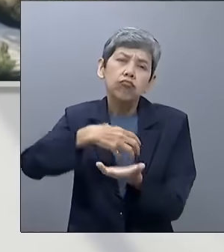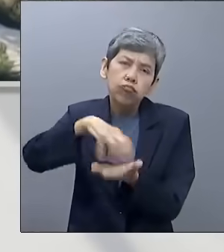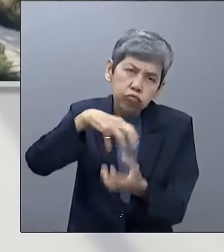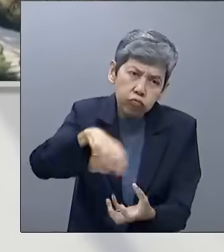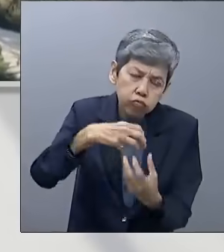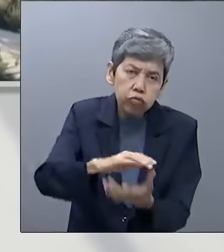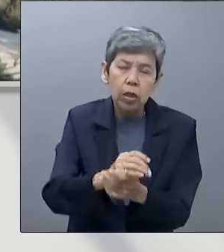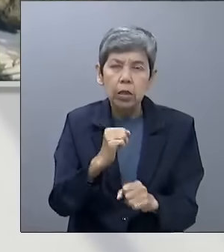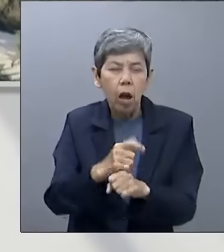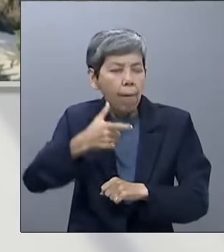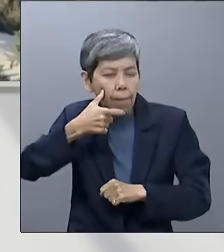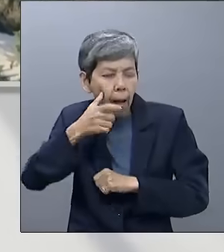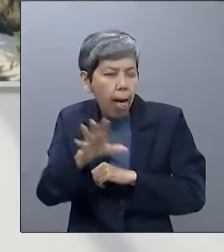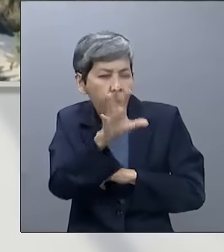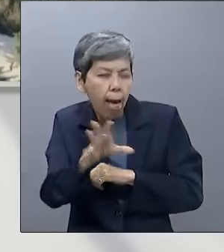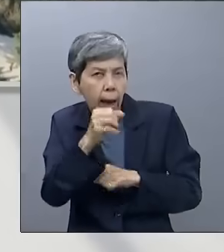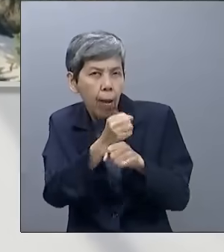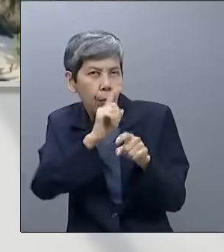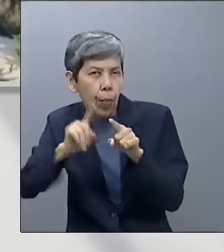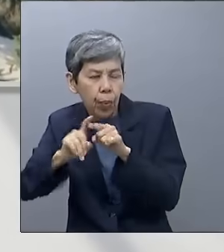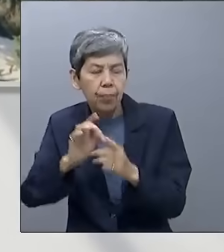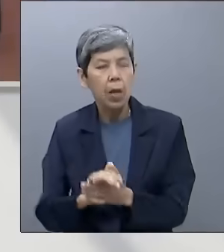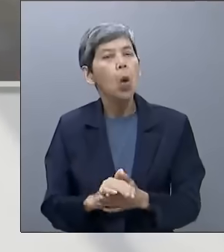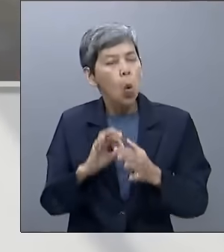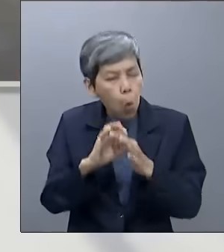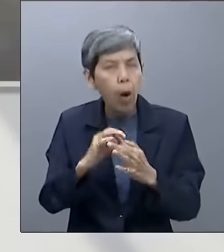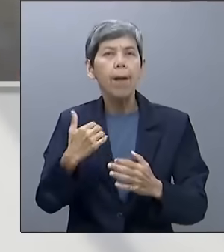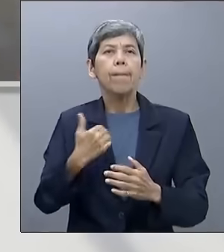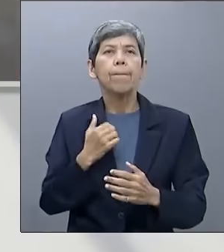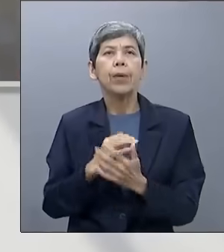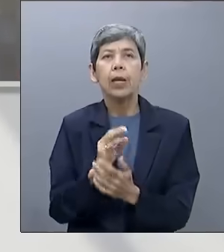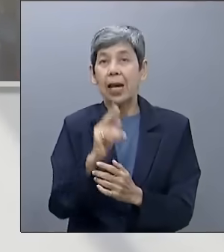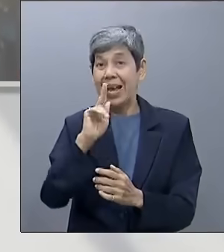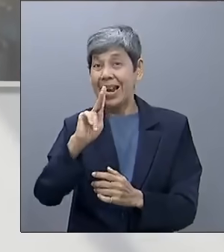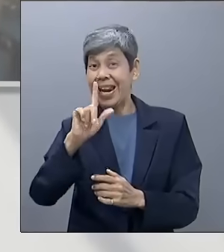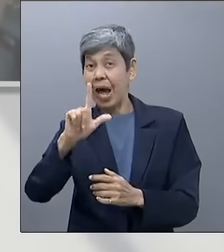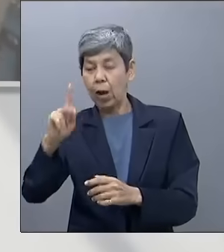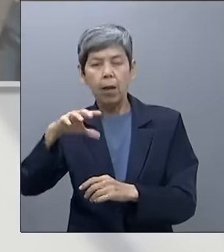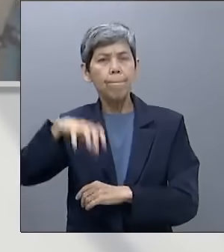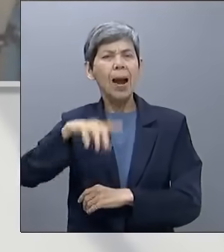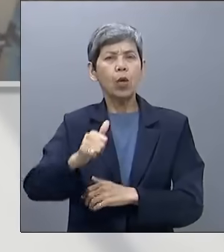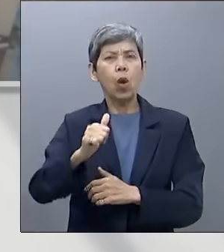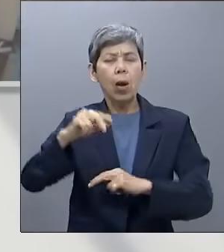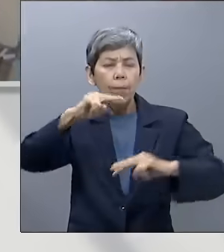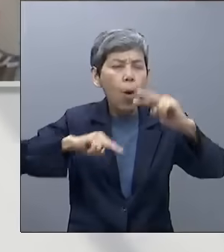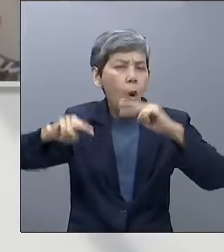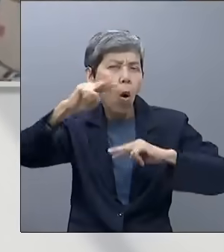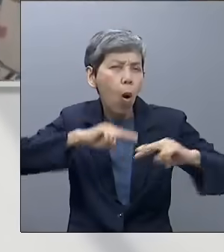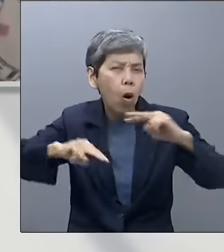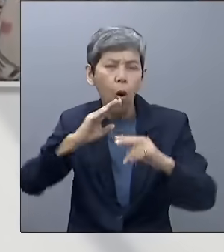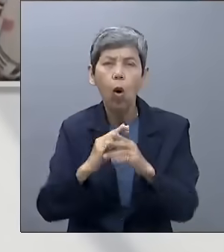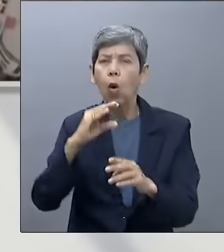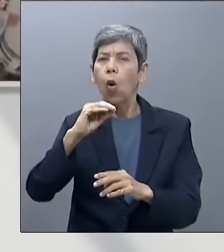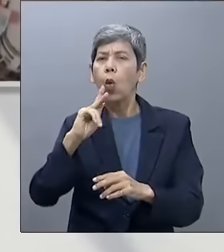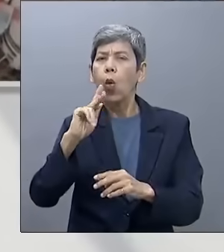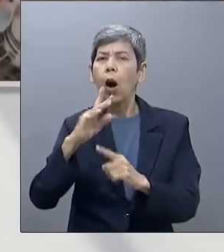หรือคอเซ็นเตอค่ะสิ่งที่น่ากังวลก็คือเล่าก่ายเนี่ยเป็นเมืองหลวงของเขตปกครองตนเองโกก้างนะคะอยู่